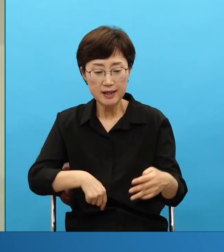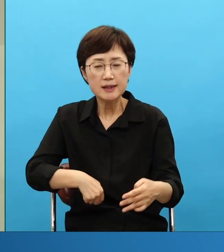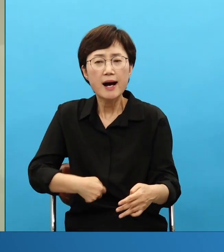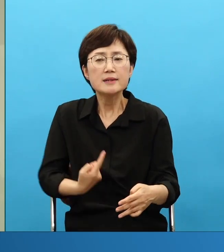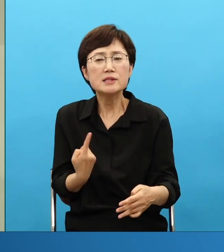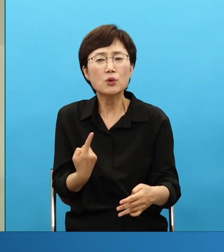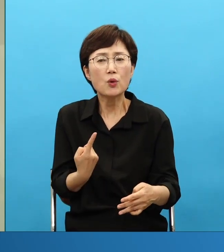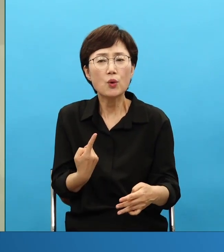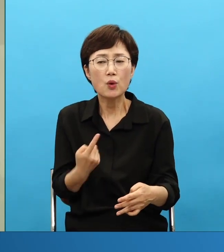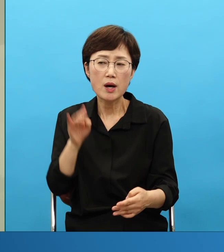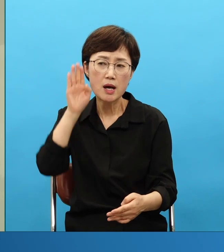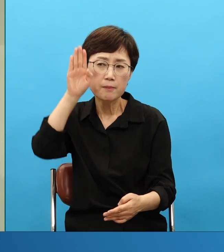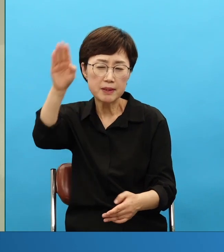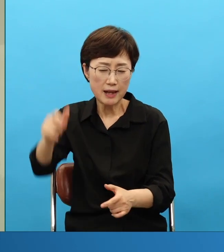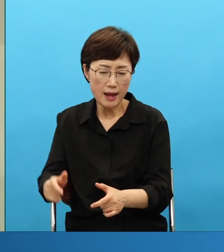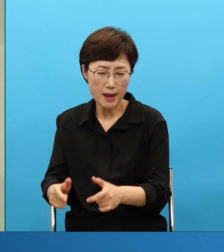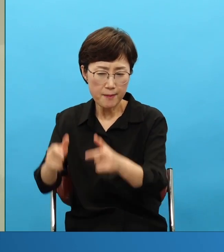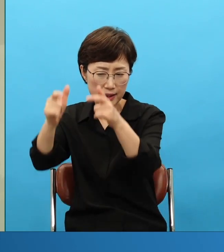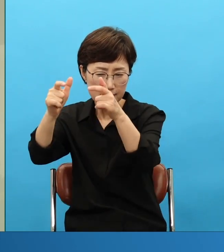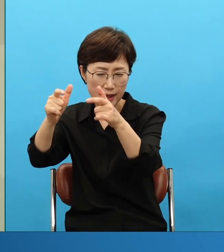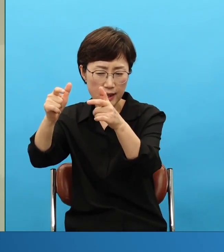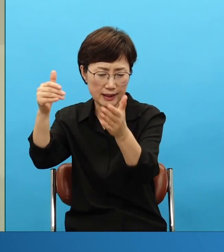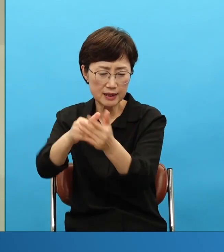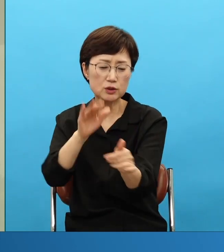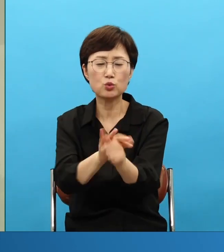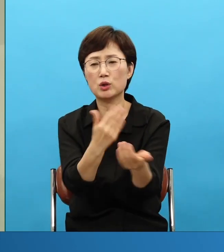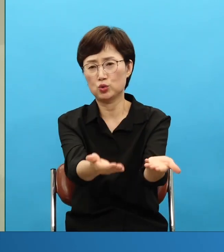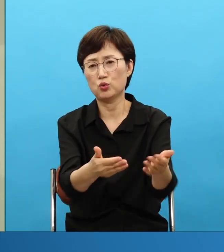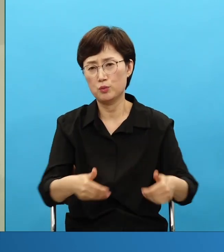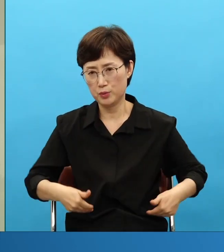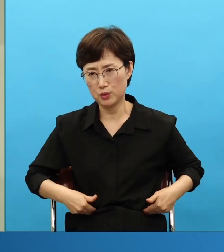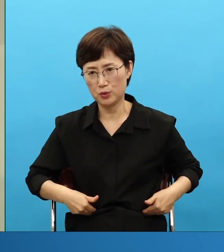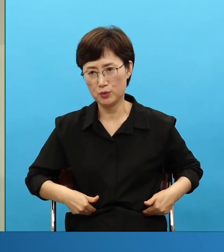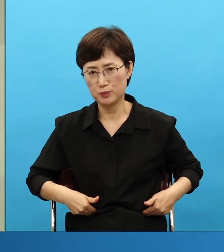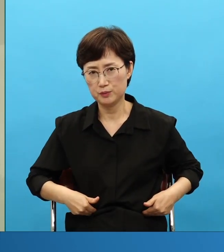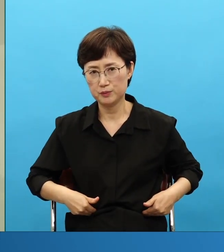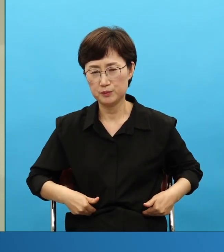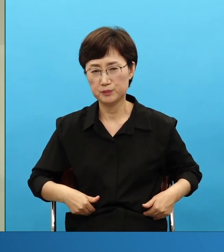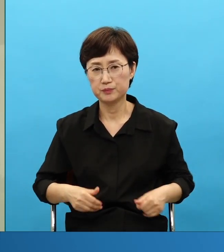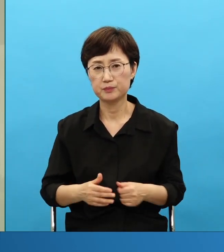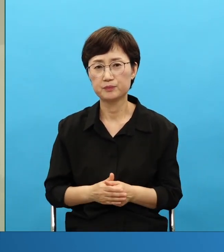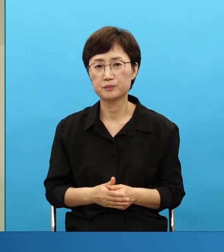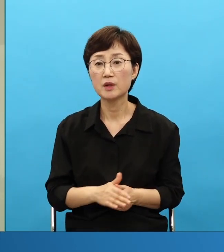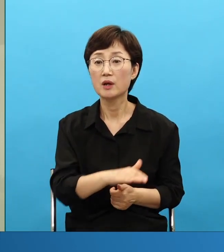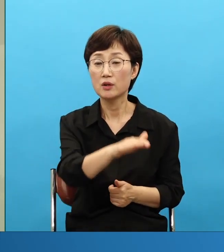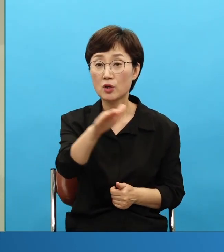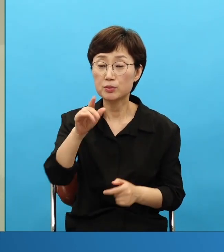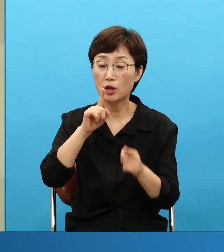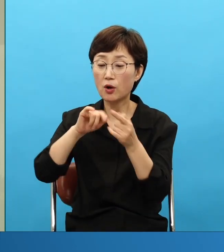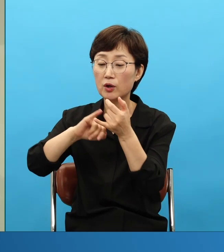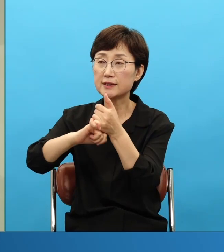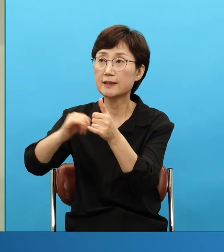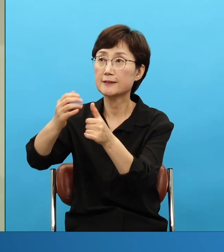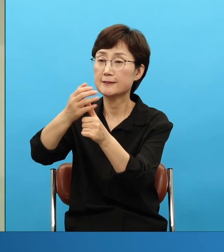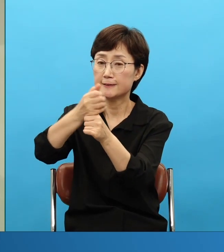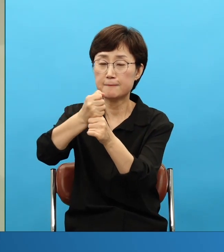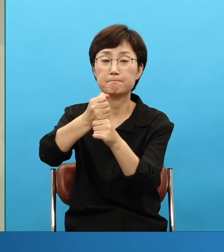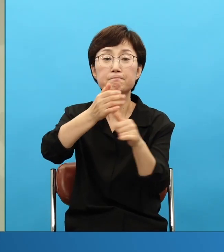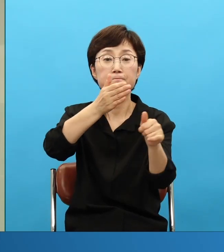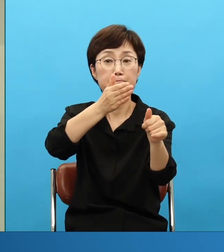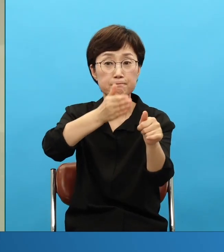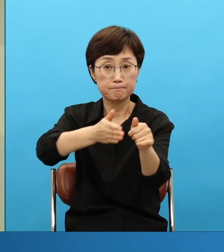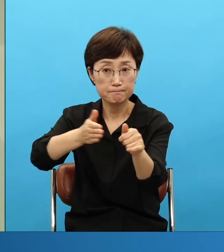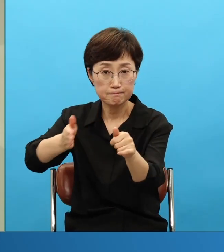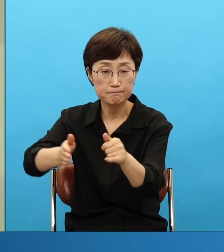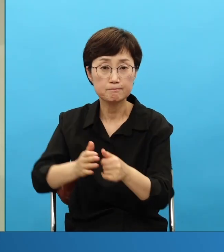돼. And help our remnants raise their future partisans. 필수입니다. It's absolutely essential. 여러분 언약 잡으시길 바랍니다. And so may you